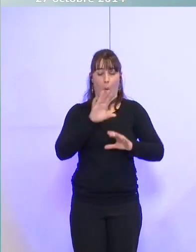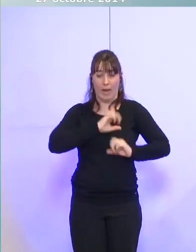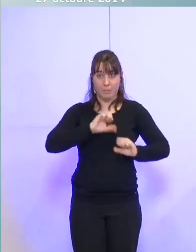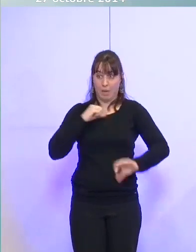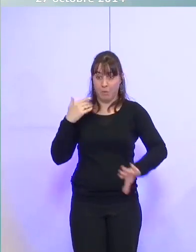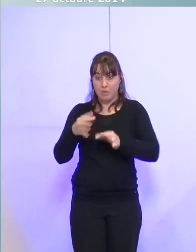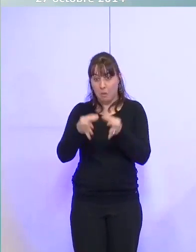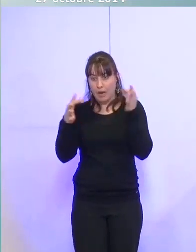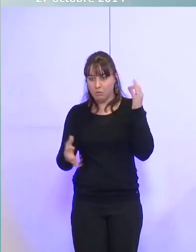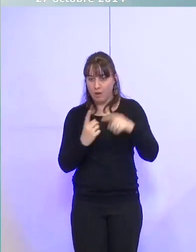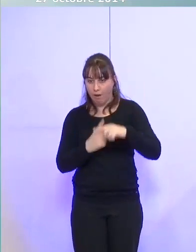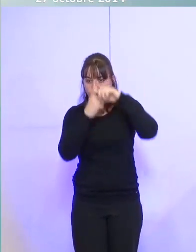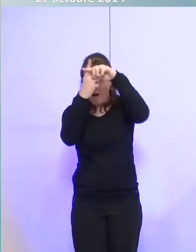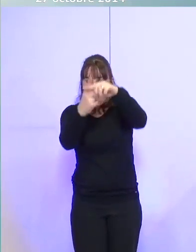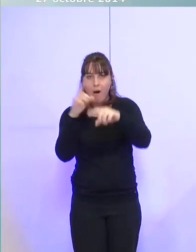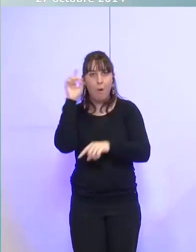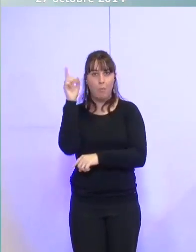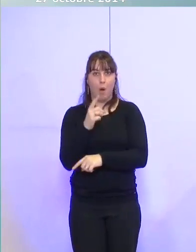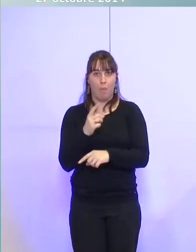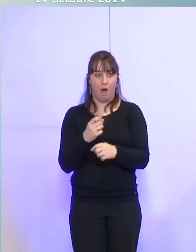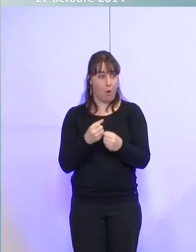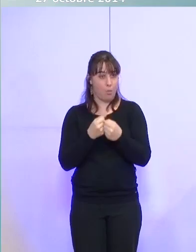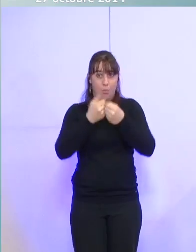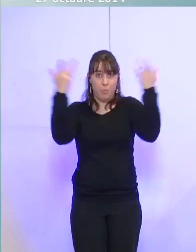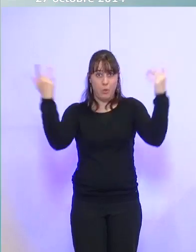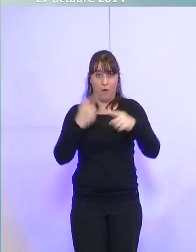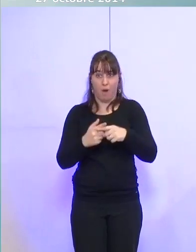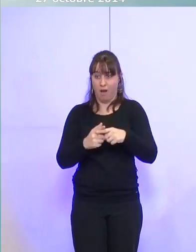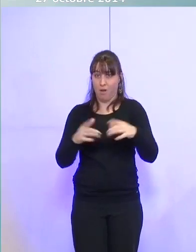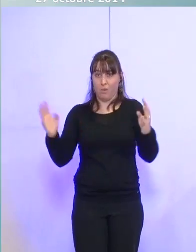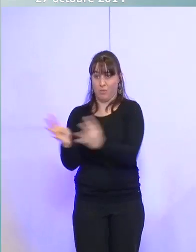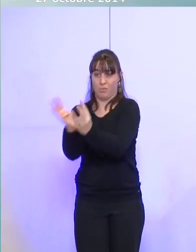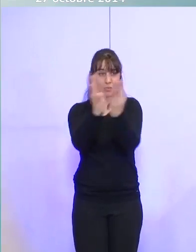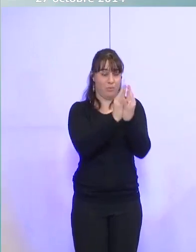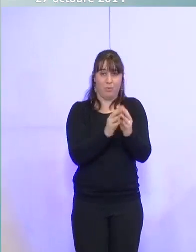s'avère concluante, nous pouvons espérer multiplier ces moments de rencontre et de découverte.